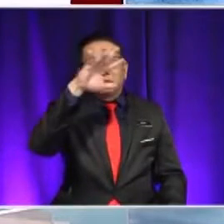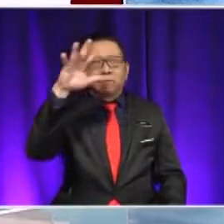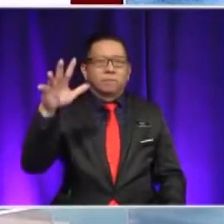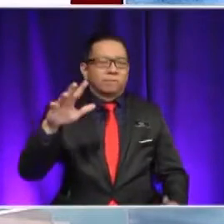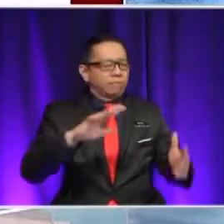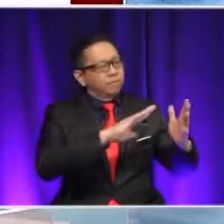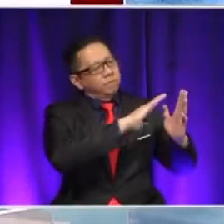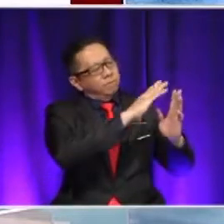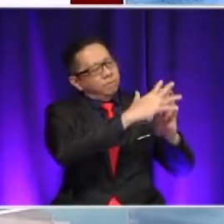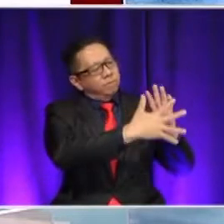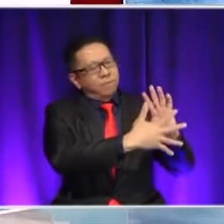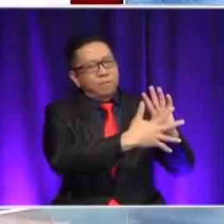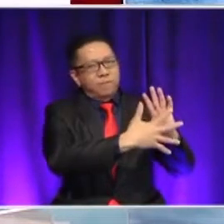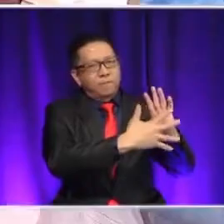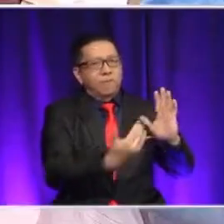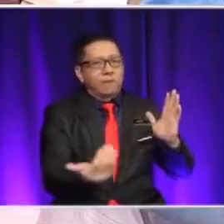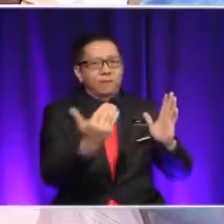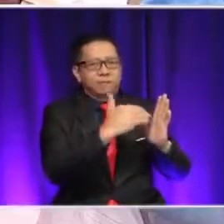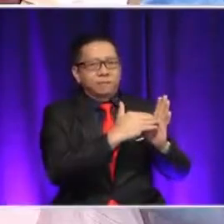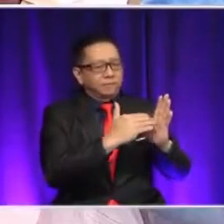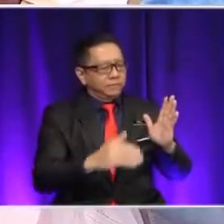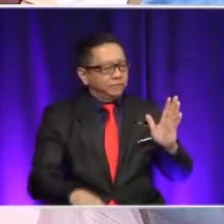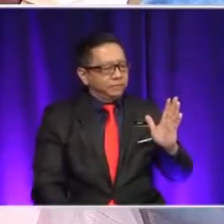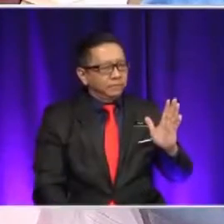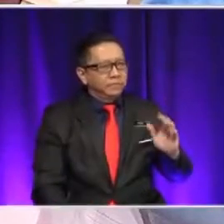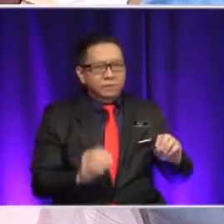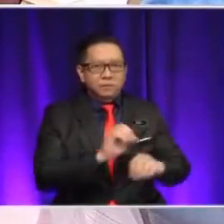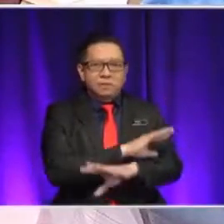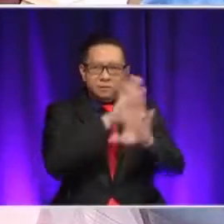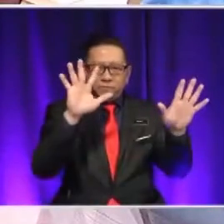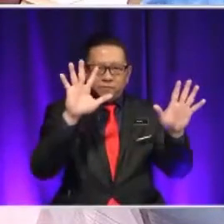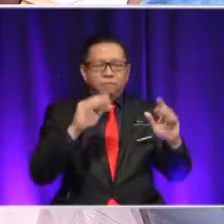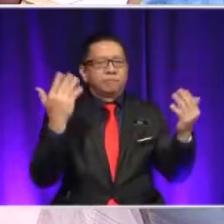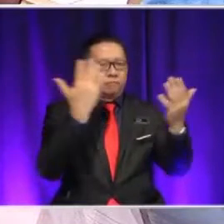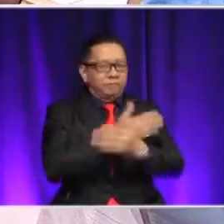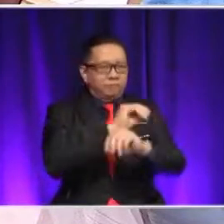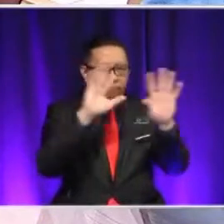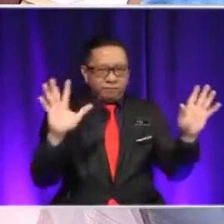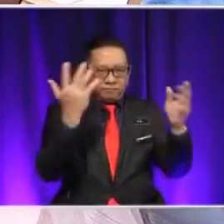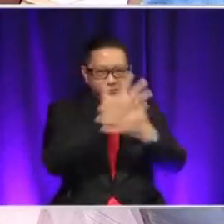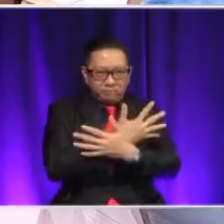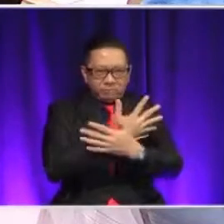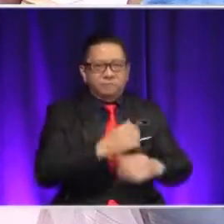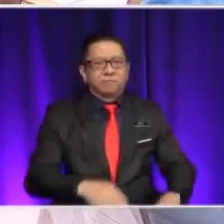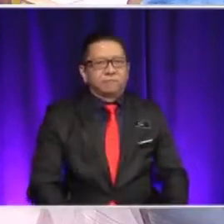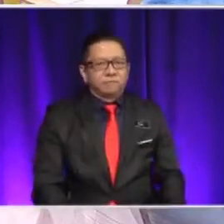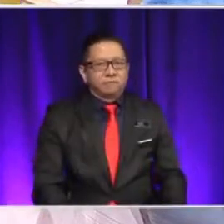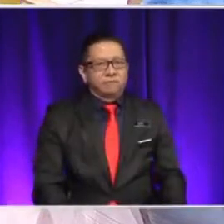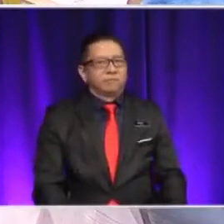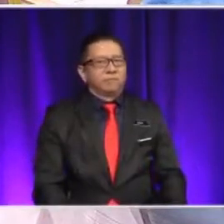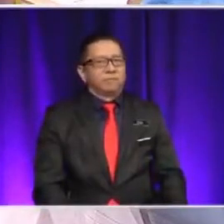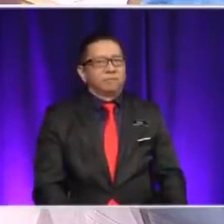ulang-ulang Oke bilang Oke terang-terang malap terang balap Oke ready